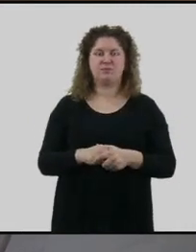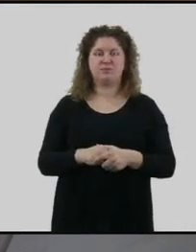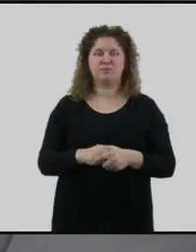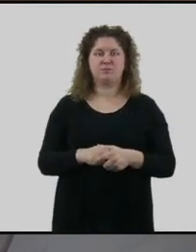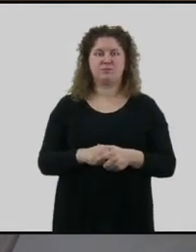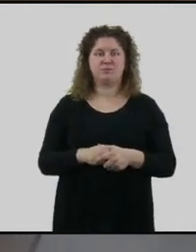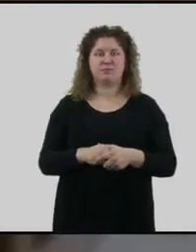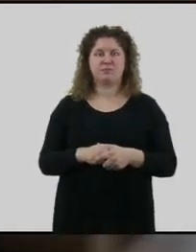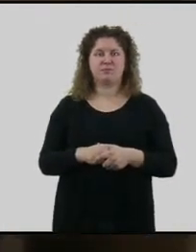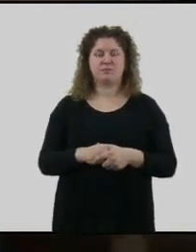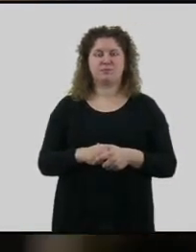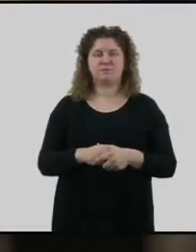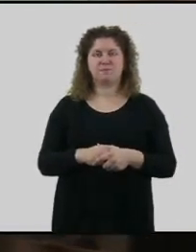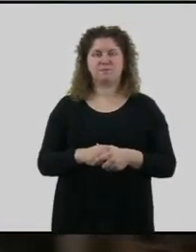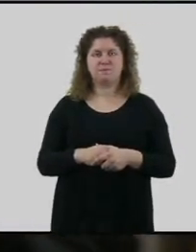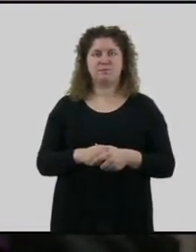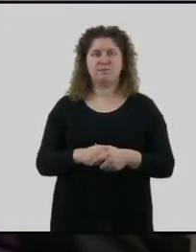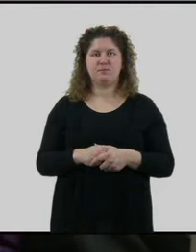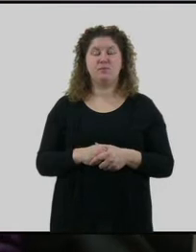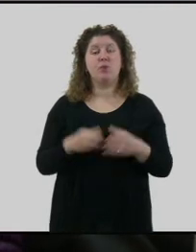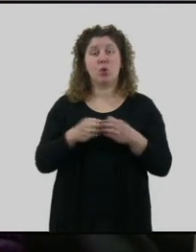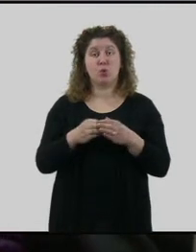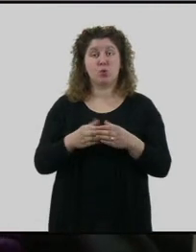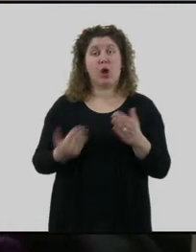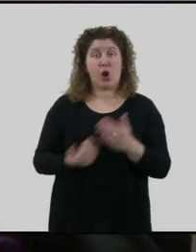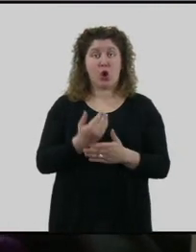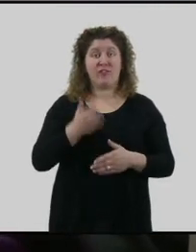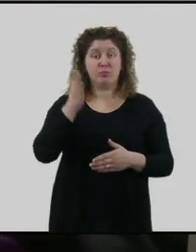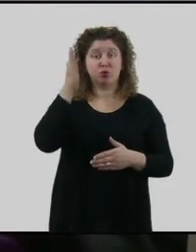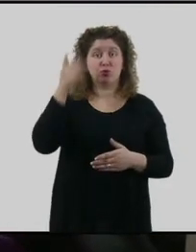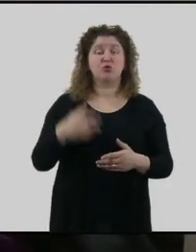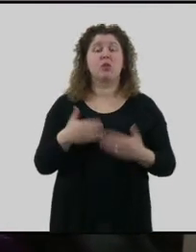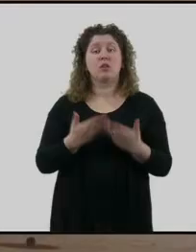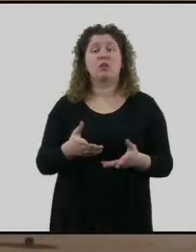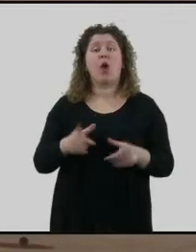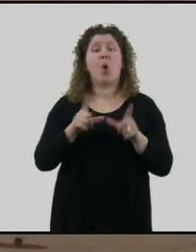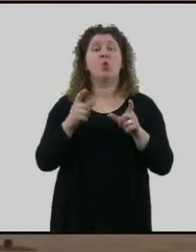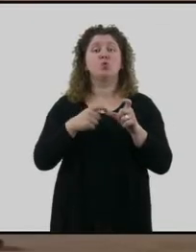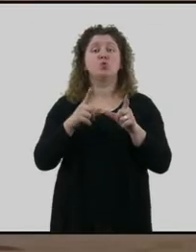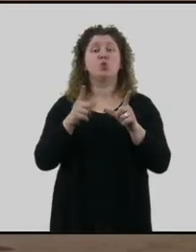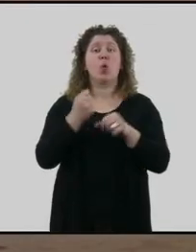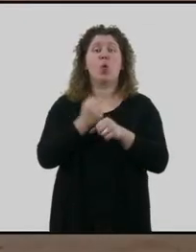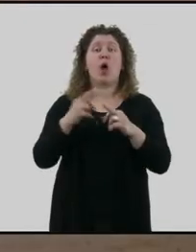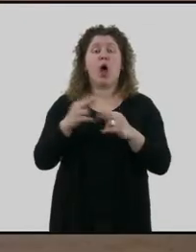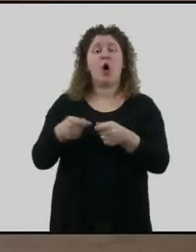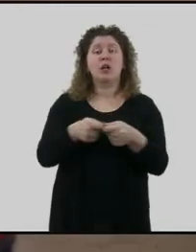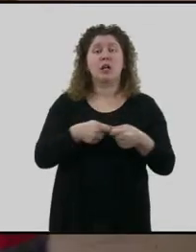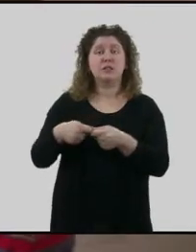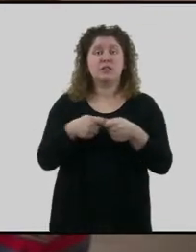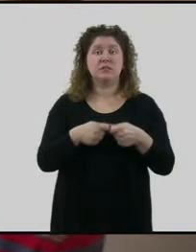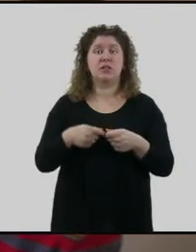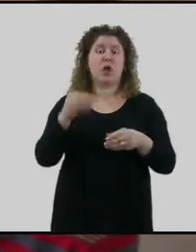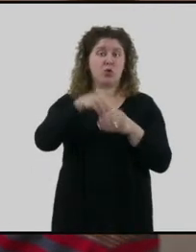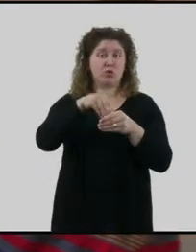Udruga Nova budućnost pruža uslugu organiziranog stanovanja u stanovanje odgajatelja i sveobuhvatnu podršku djeci i mladima